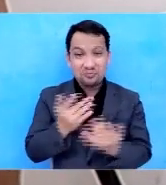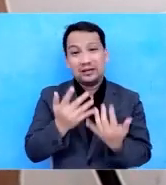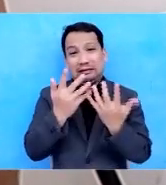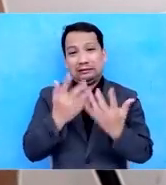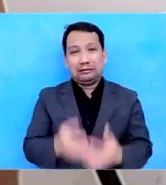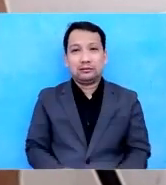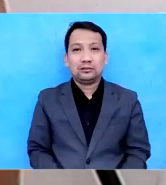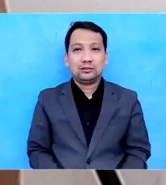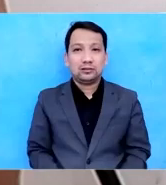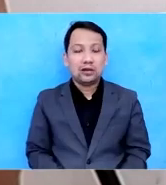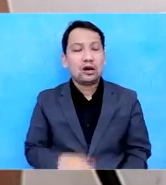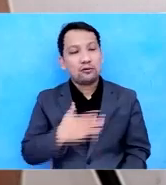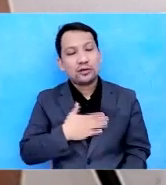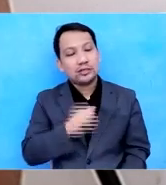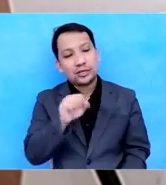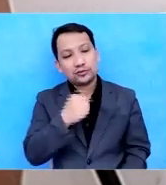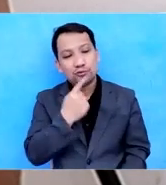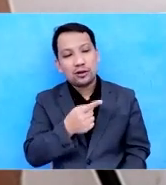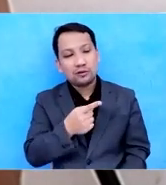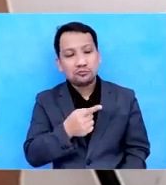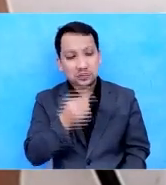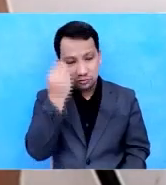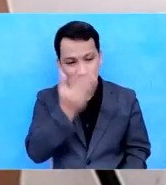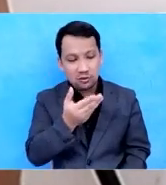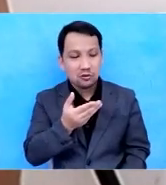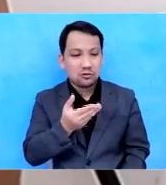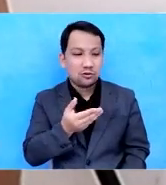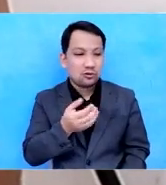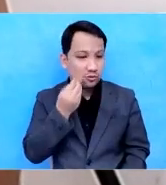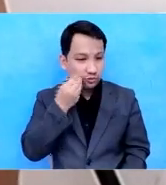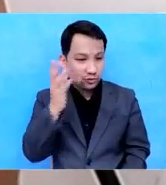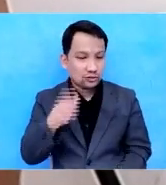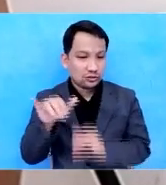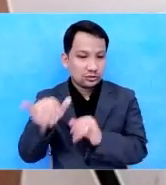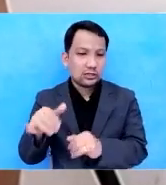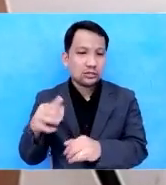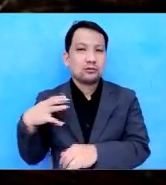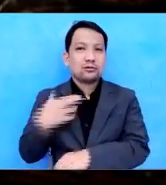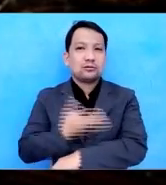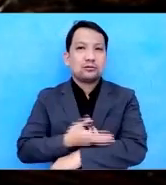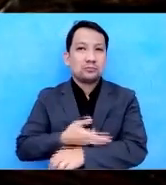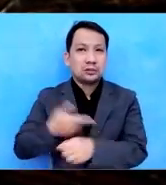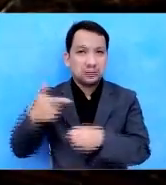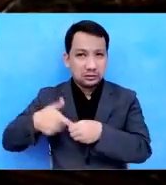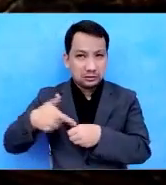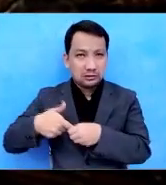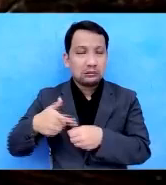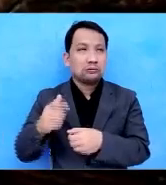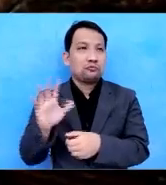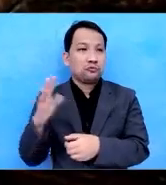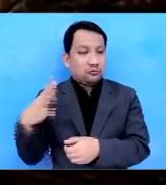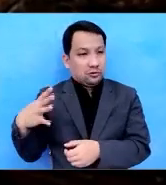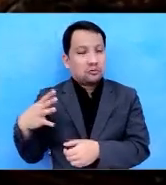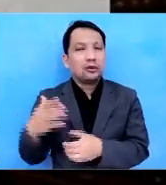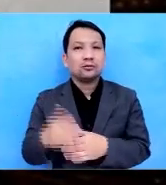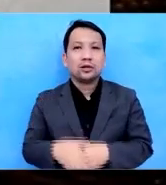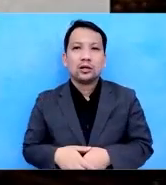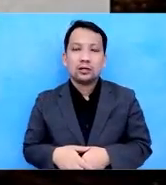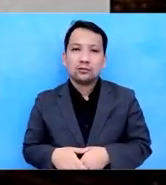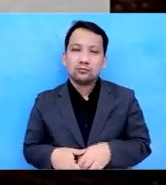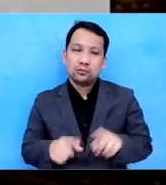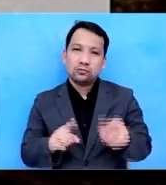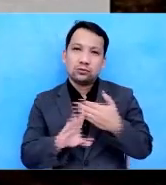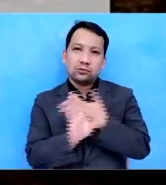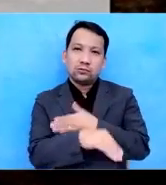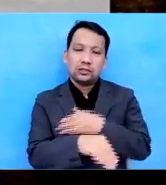Yun, sabi ko, uwi na talaga ako. Nag-stay lang sa Santa Lucia ng konti kasi papagas ako. Bukod sa mag-ina, patay din sa sunog